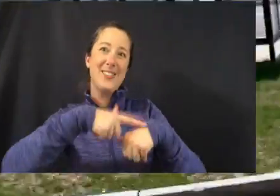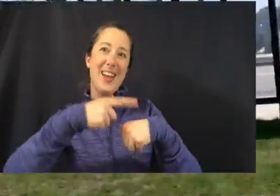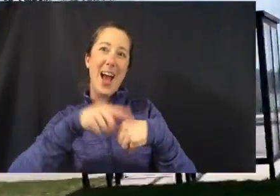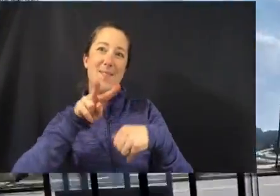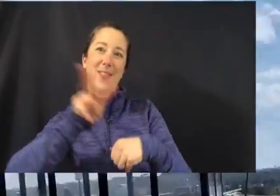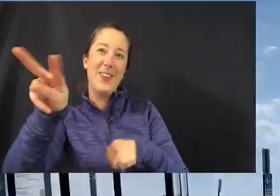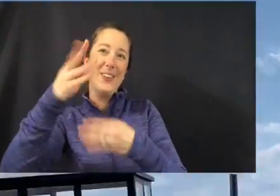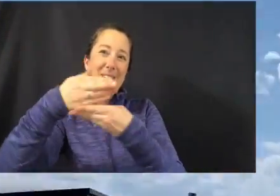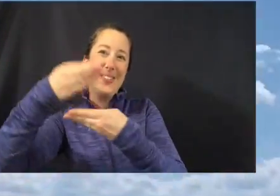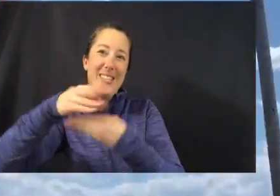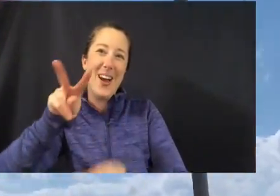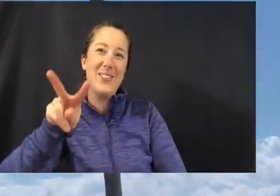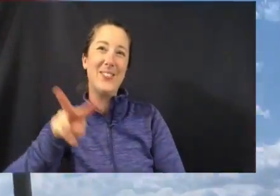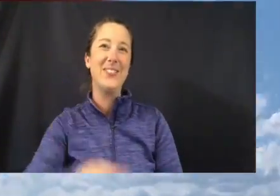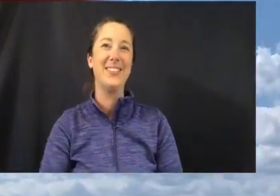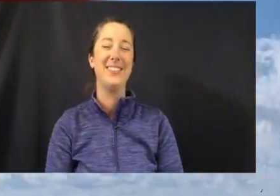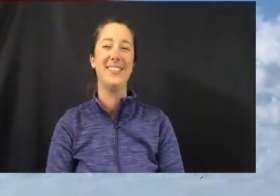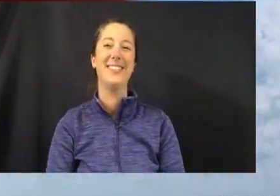d'œil hors de ma fenêtre.